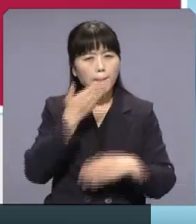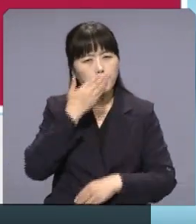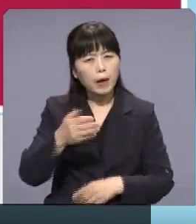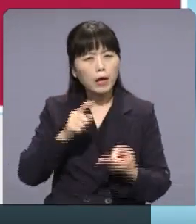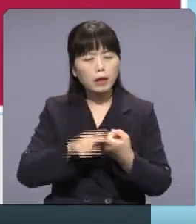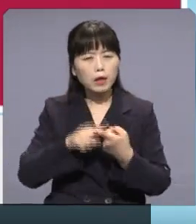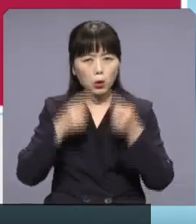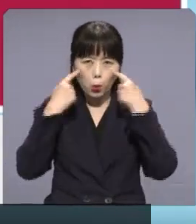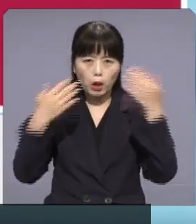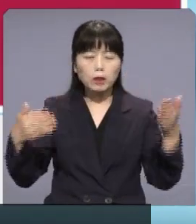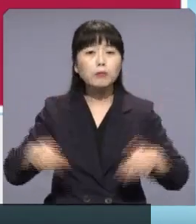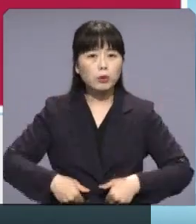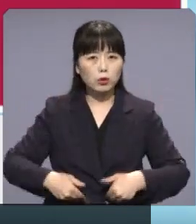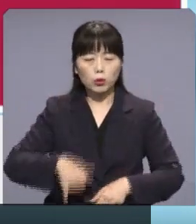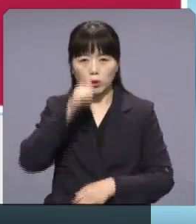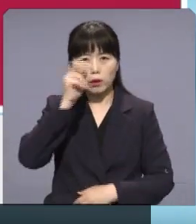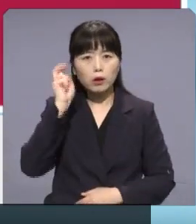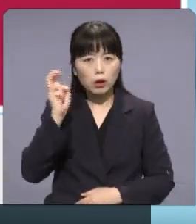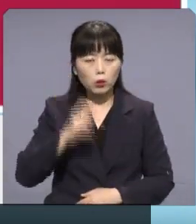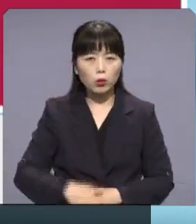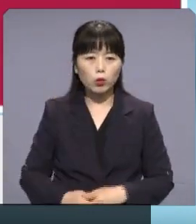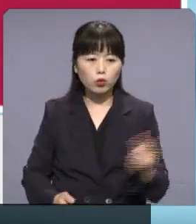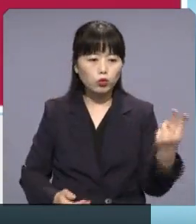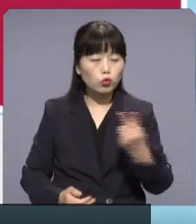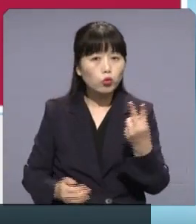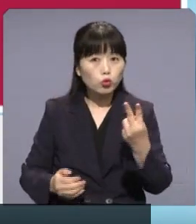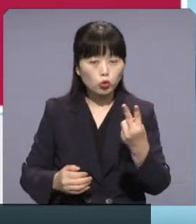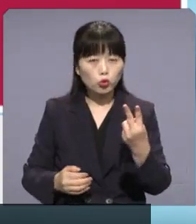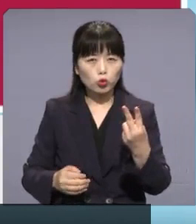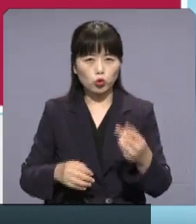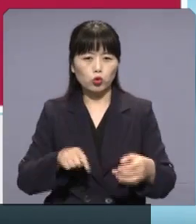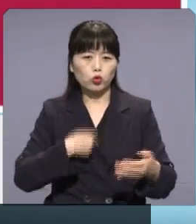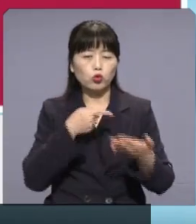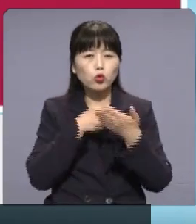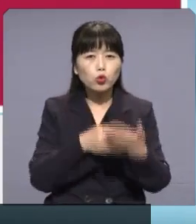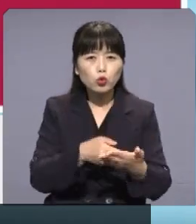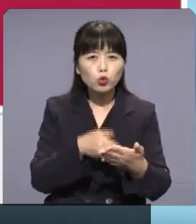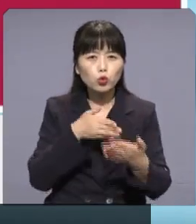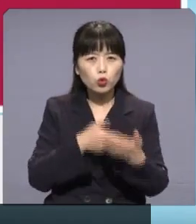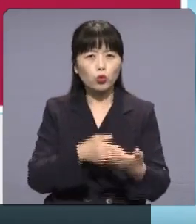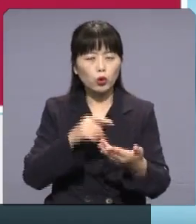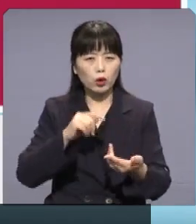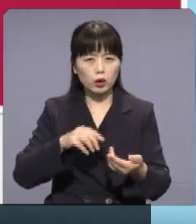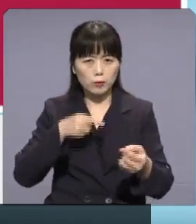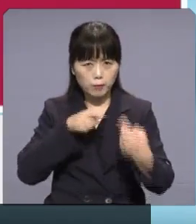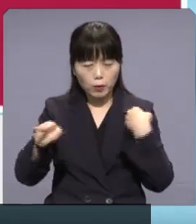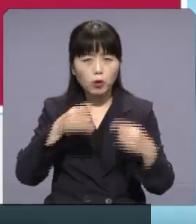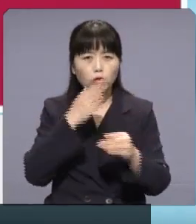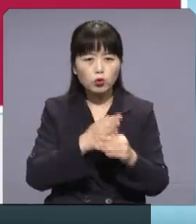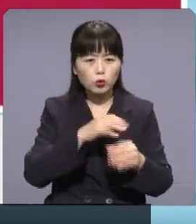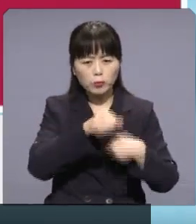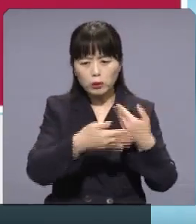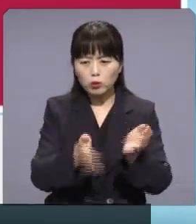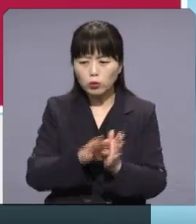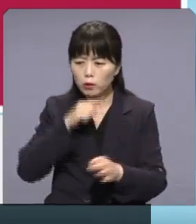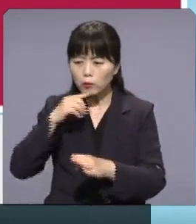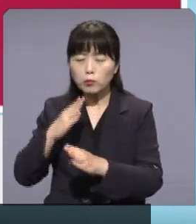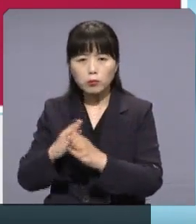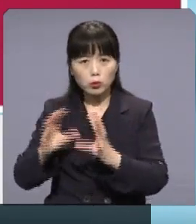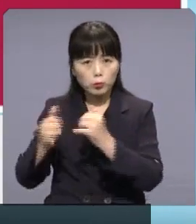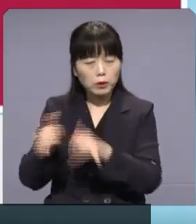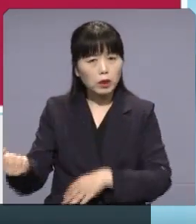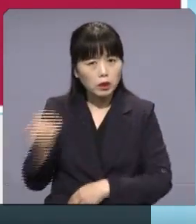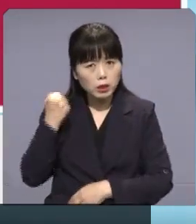확인해 볼 필요가 있을 것 같고요. 양쪽의 주장이 엇갈리고 있는 것이라 저도 단정적으로 어느 당이 맞다 이렇게 말씀드릴 수는